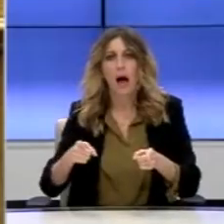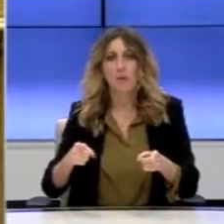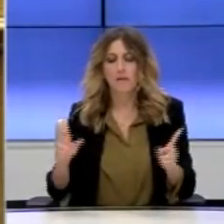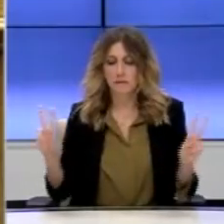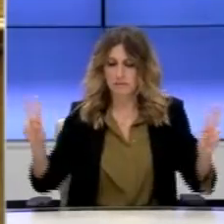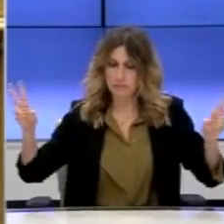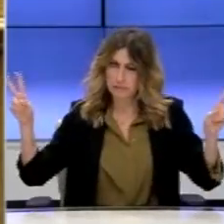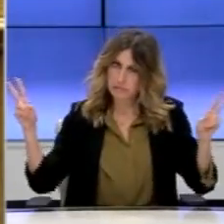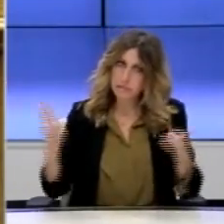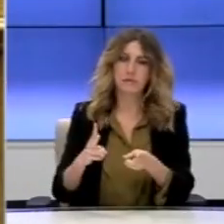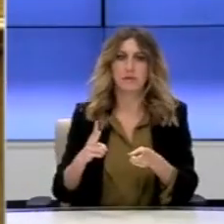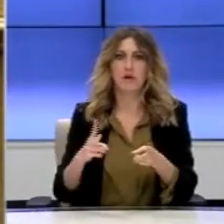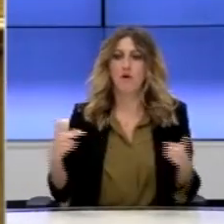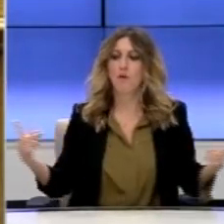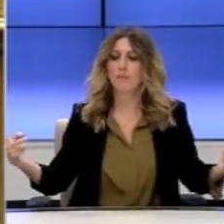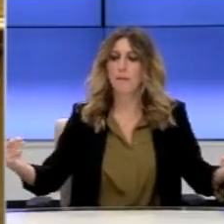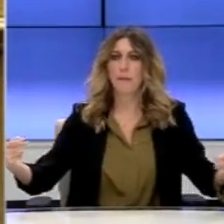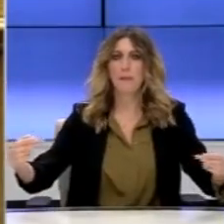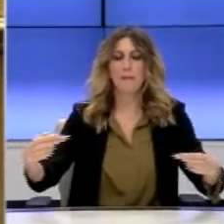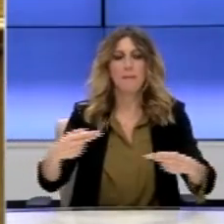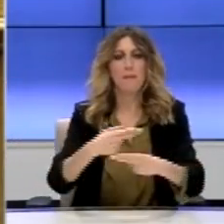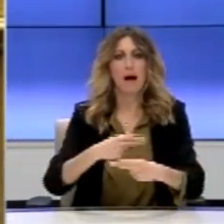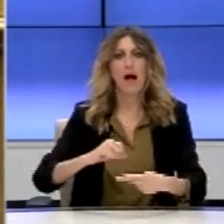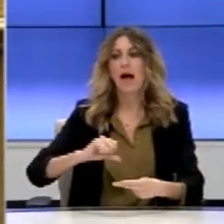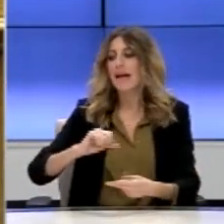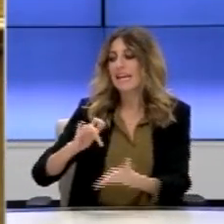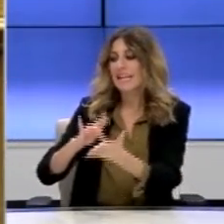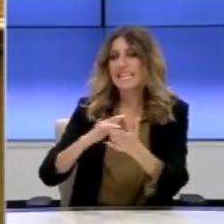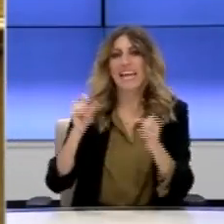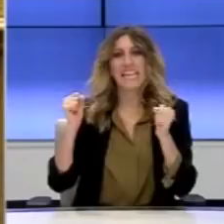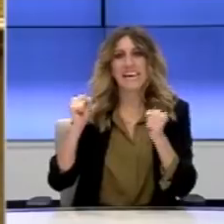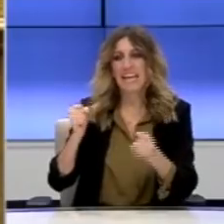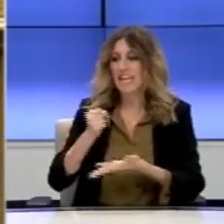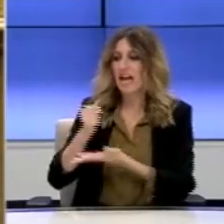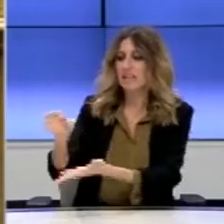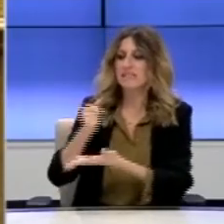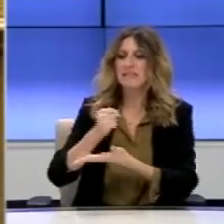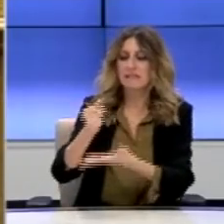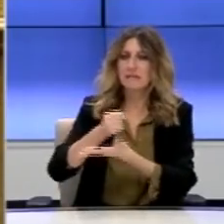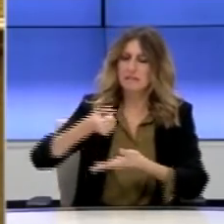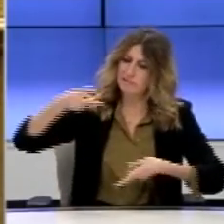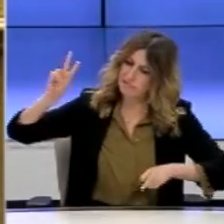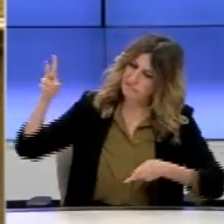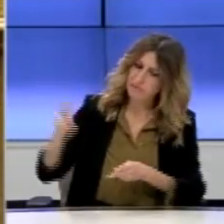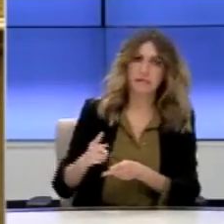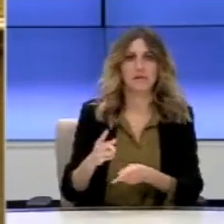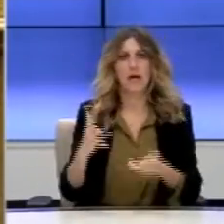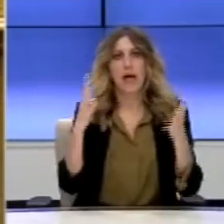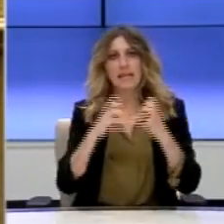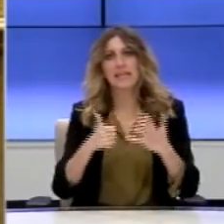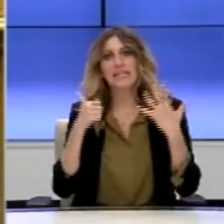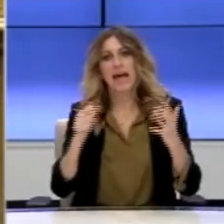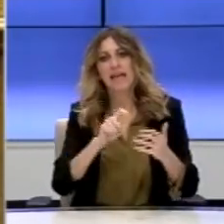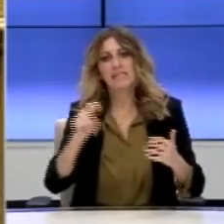ήδη υποχρηματοδοτούμενη πρωτοβάθμια φροντίδα υγείας επιπλέον 96 εκατομμύρια